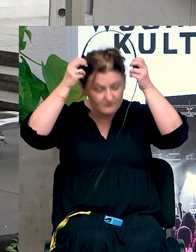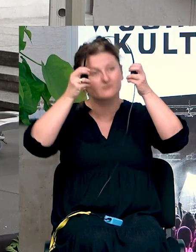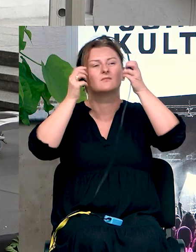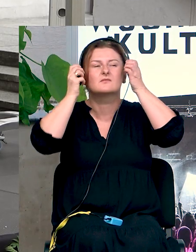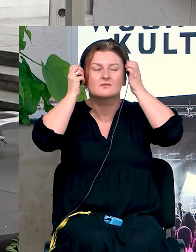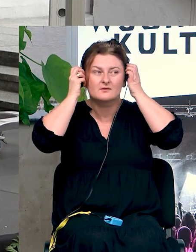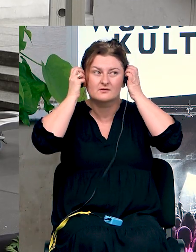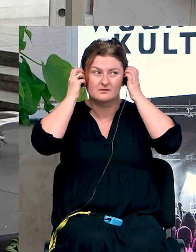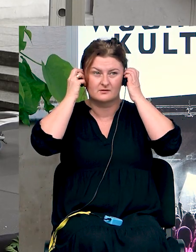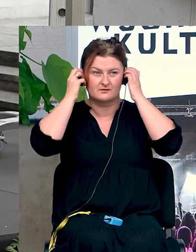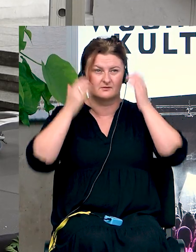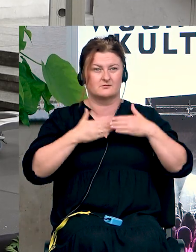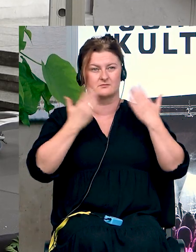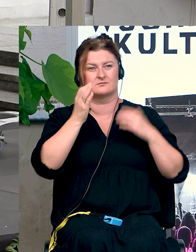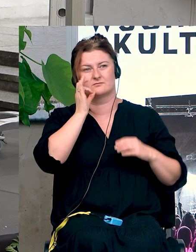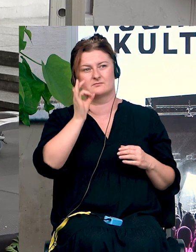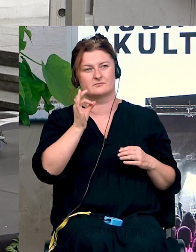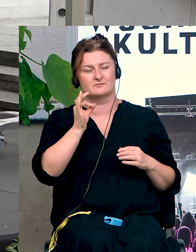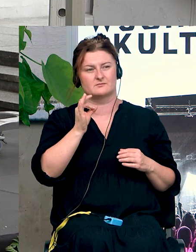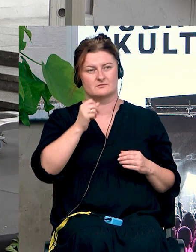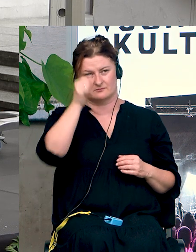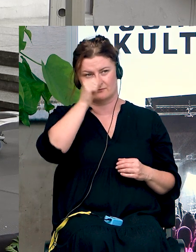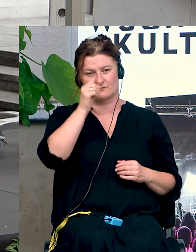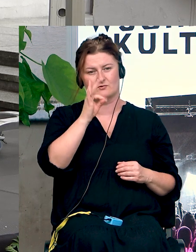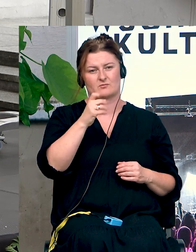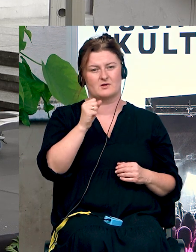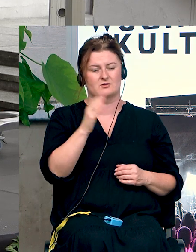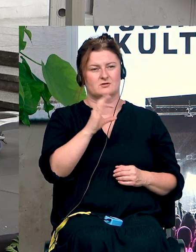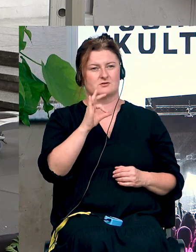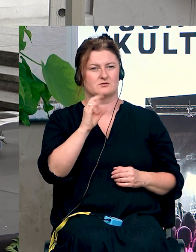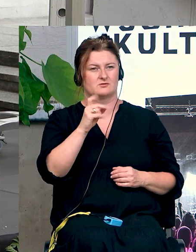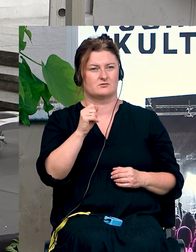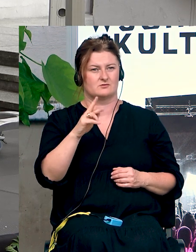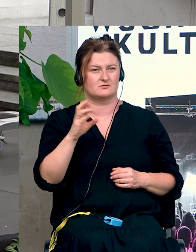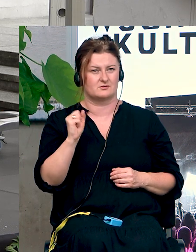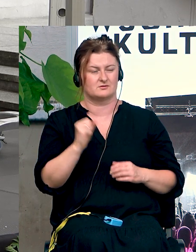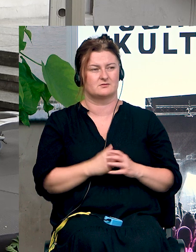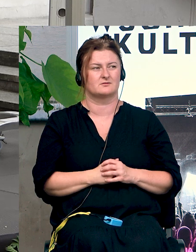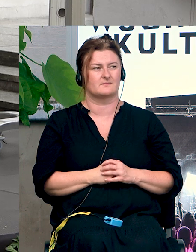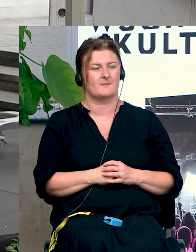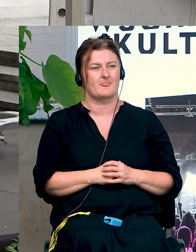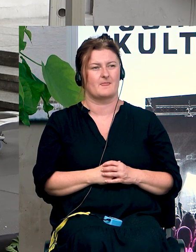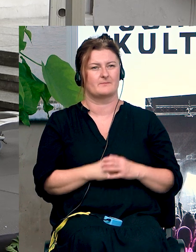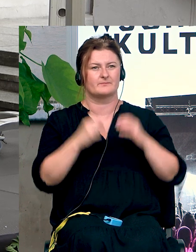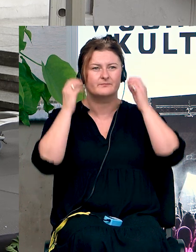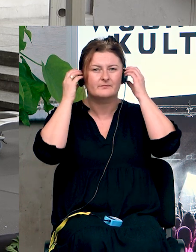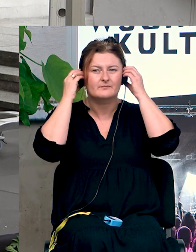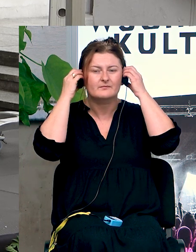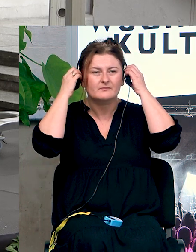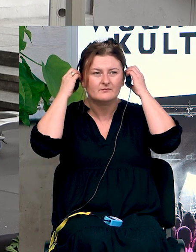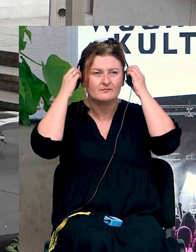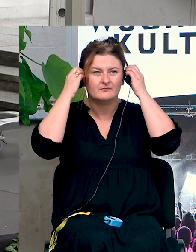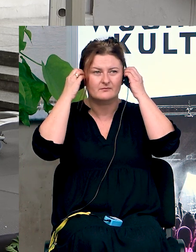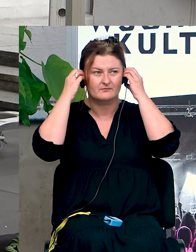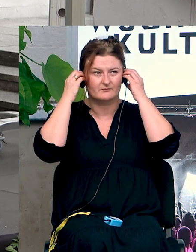Dzień dobry Państwu. Nazywam się Tomasz Sikora, a obok mnie siadła Kateryna Babkę. No, tak